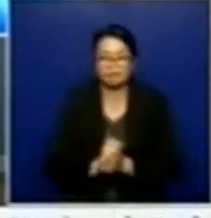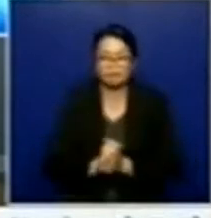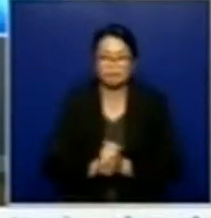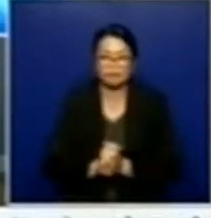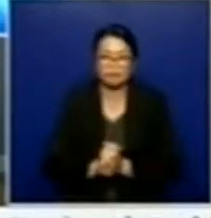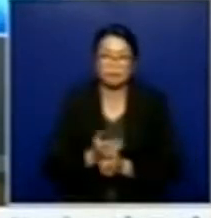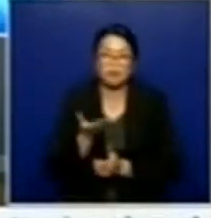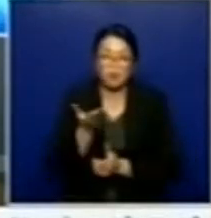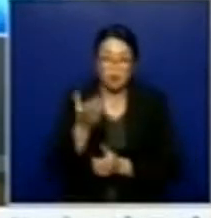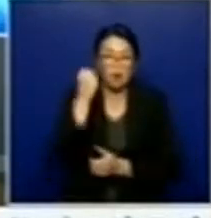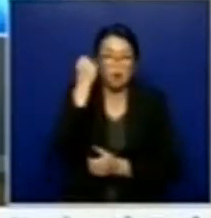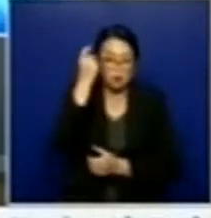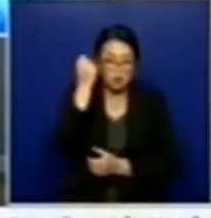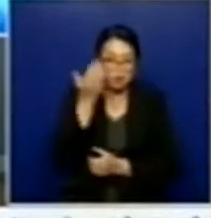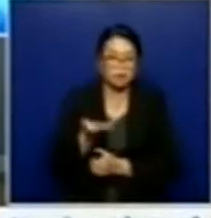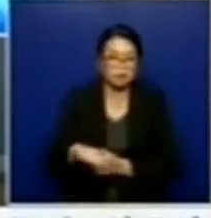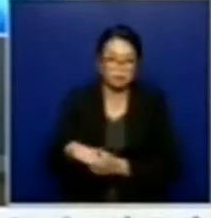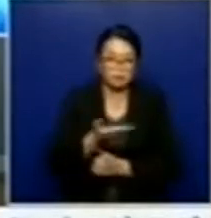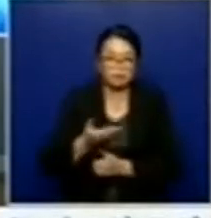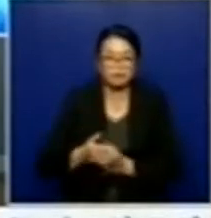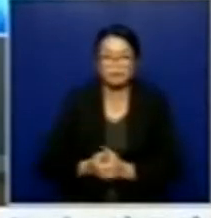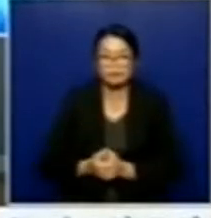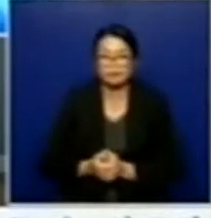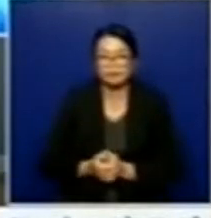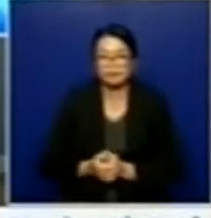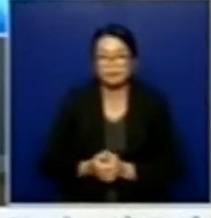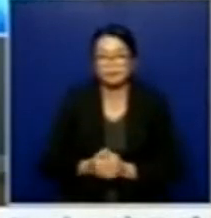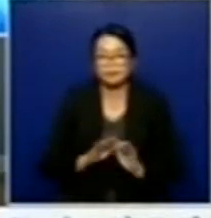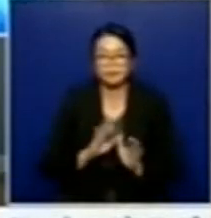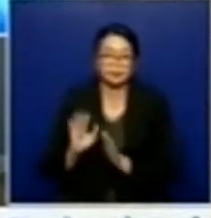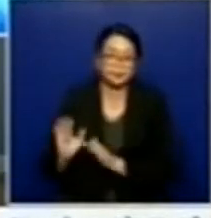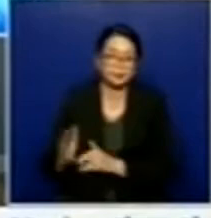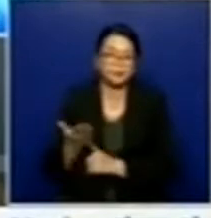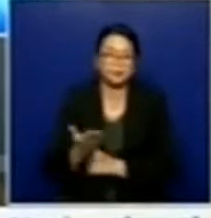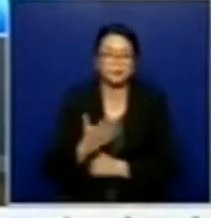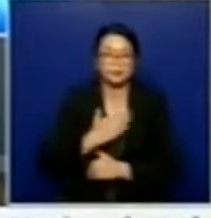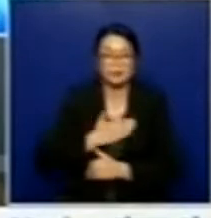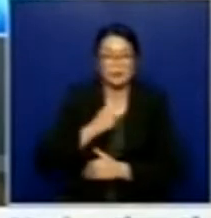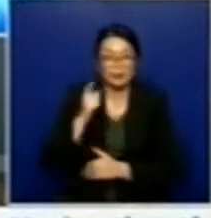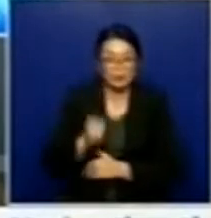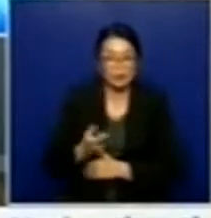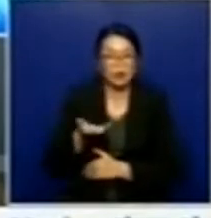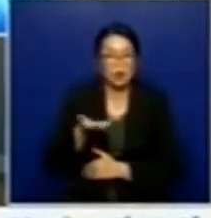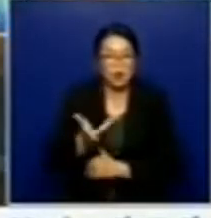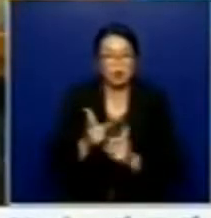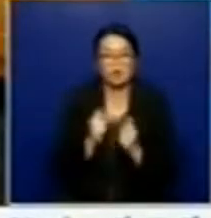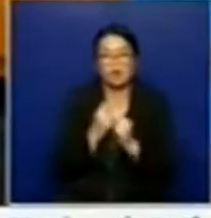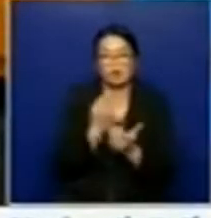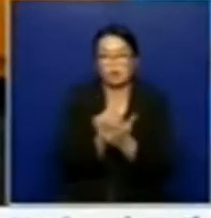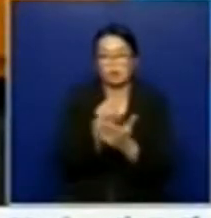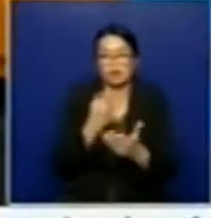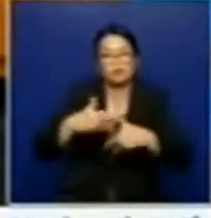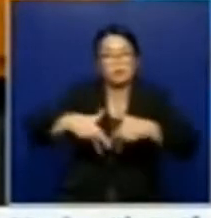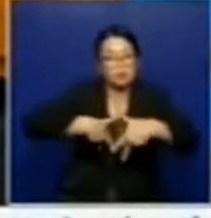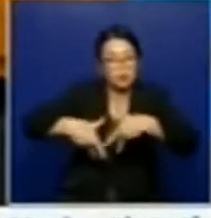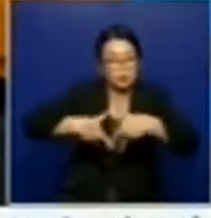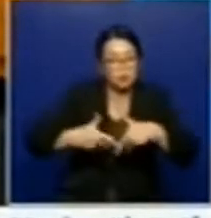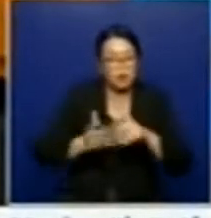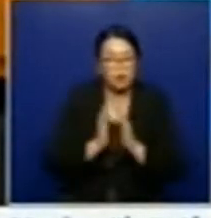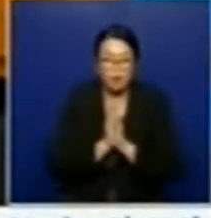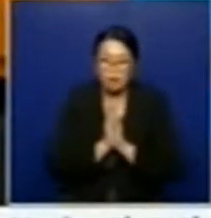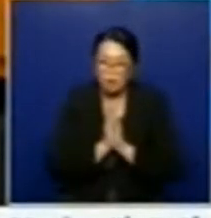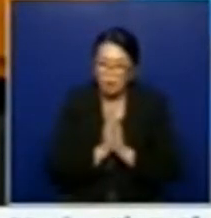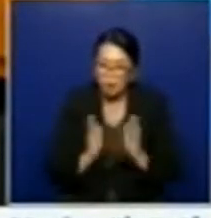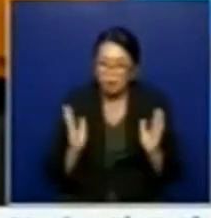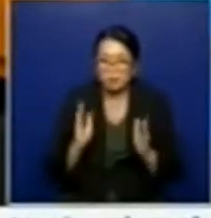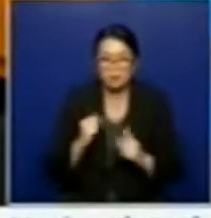ครวมรัฐบาลทุกคนนะครับ อยู่ในแนวนะครับผมครับ ท่านประธานครับจริงๆวันนี้ผมตั้งใจจะขออนุญาตเป็นตัวแทนประชาชนนะครับเพื่อจะขอบคุณ